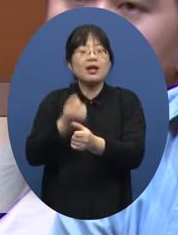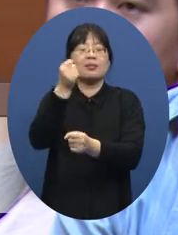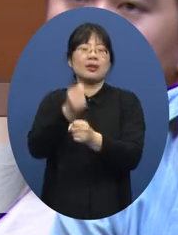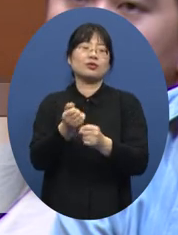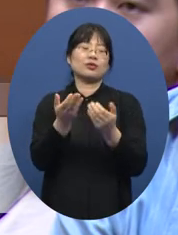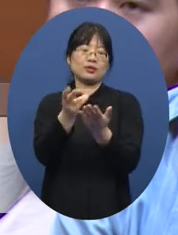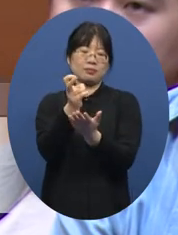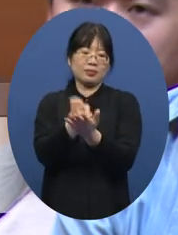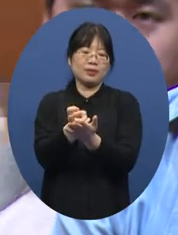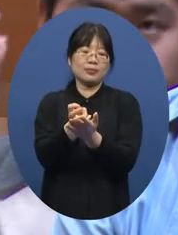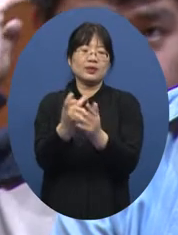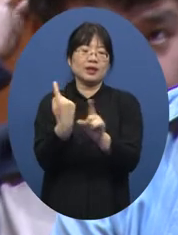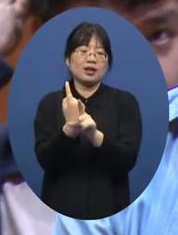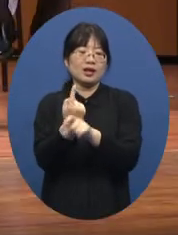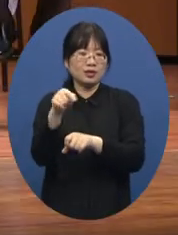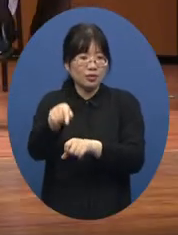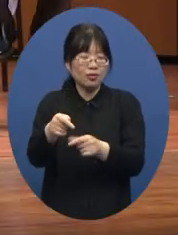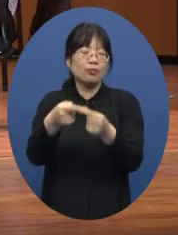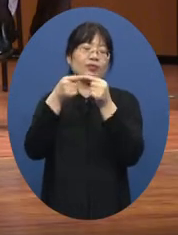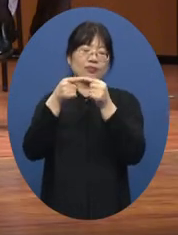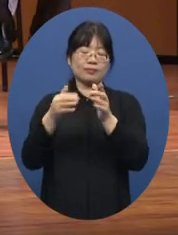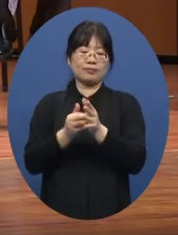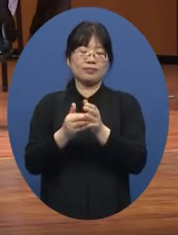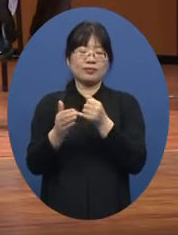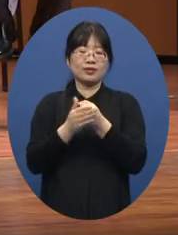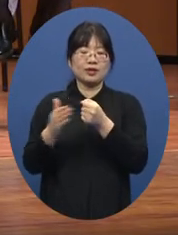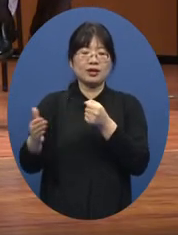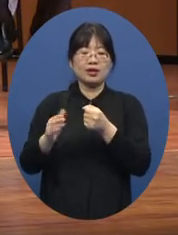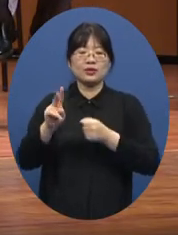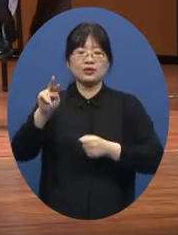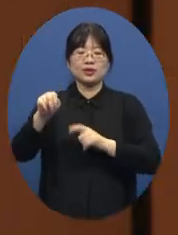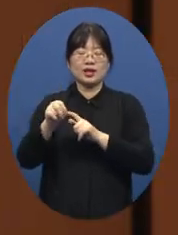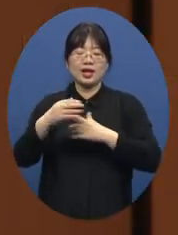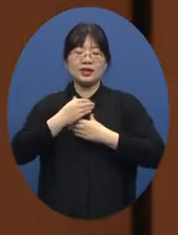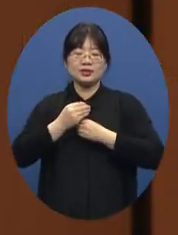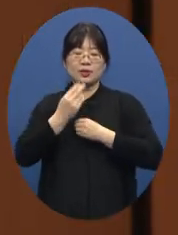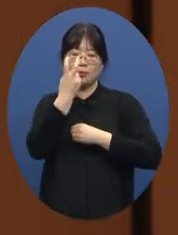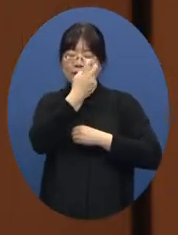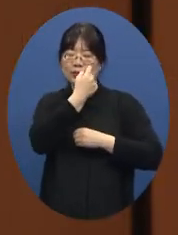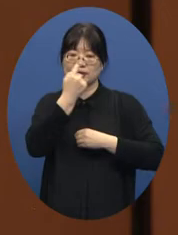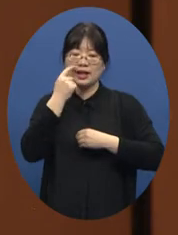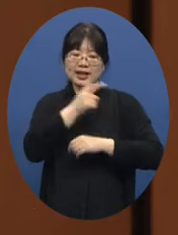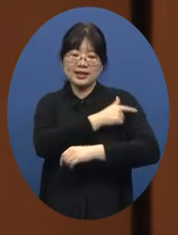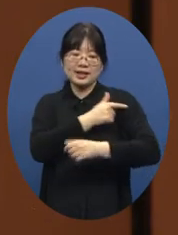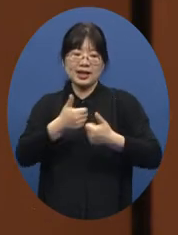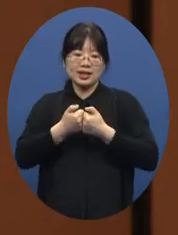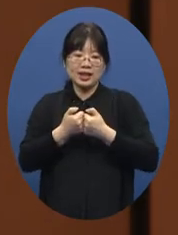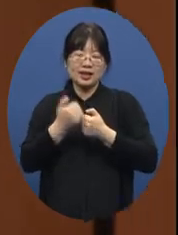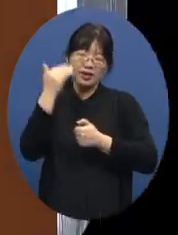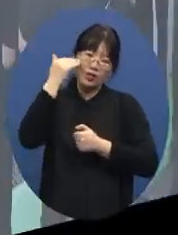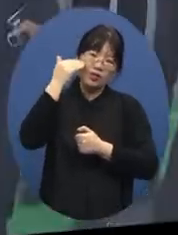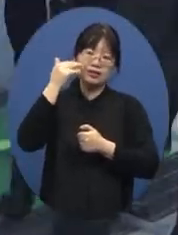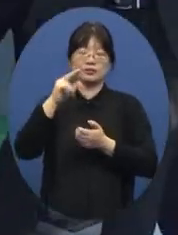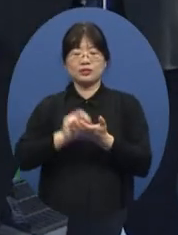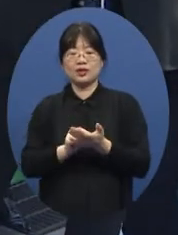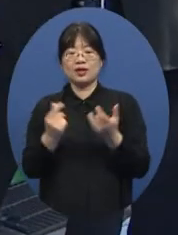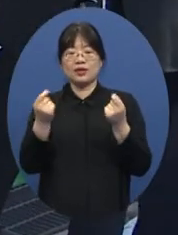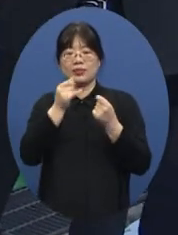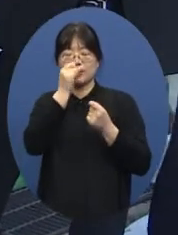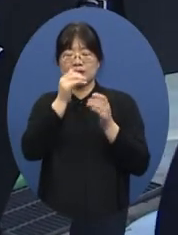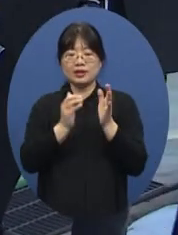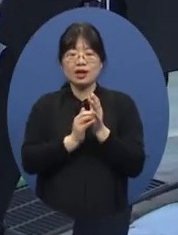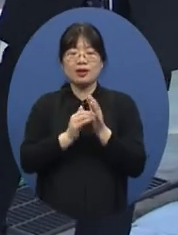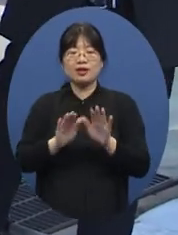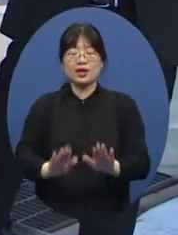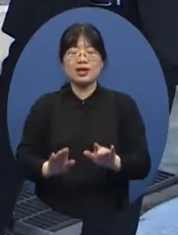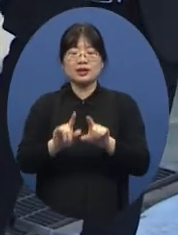만들어주는 법을 개정하는 것이 우선이다. 유엔 안전보장이사회의 대북 제재 또한 걸림돌로 지적됐습니다. 경기도는